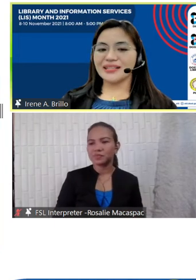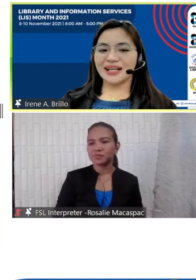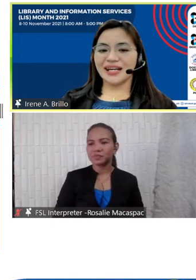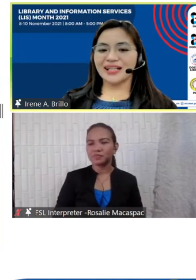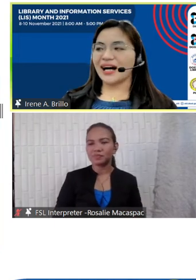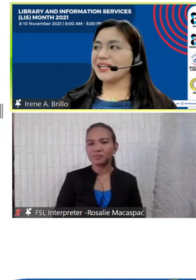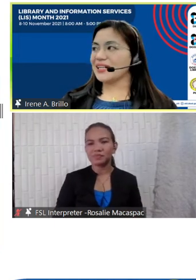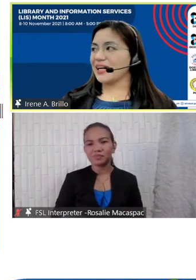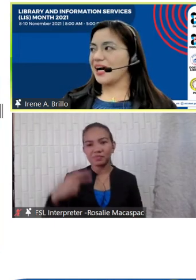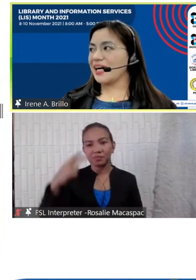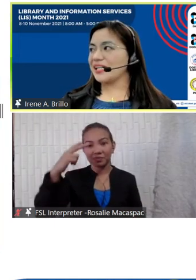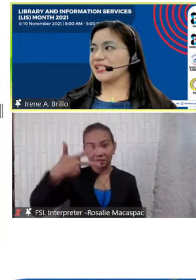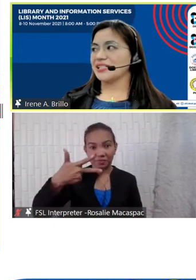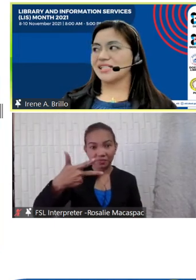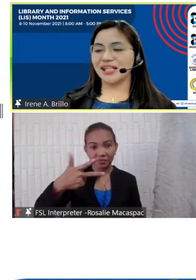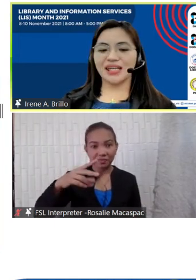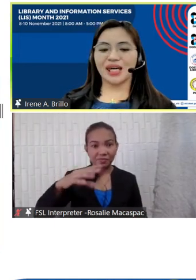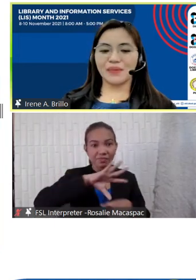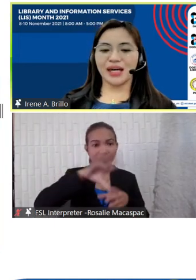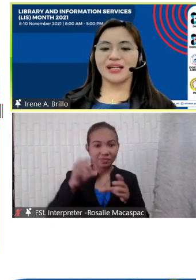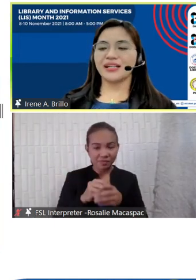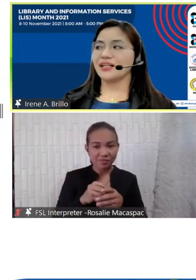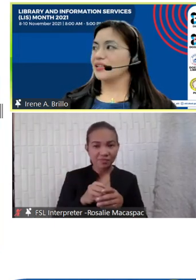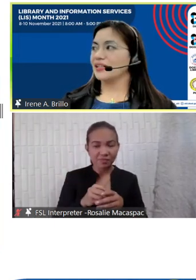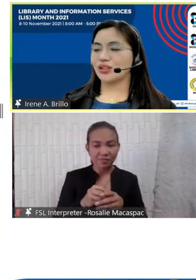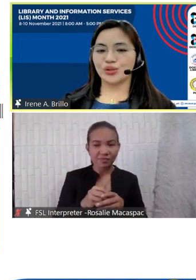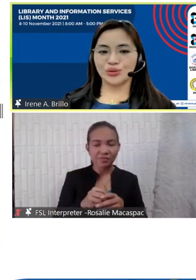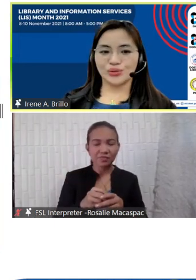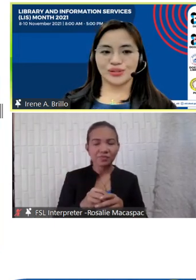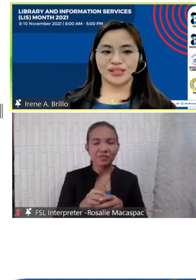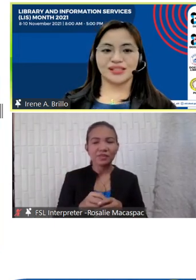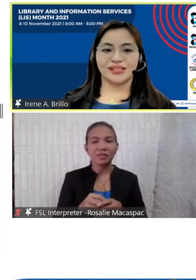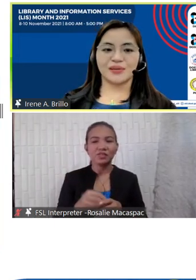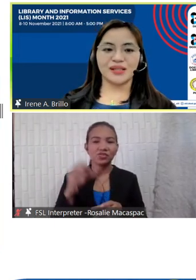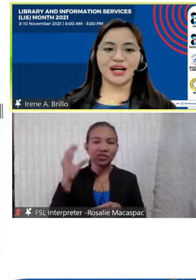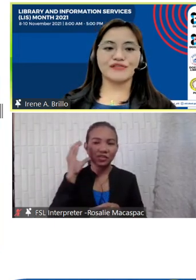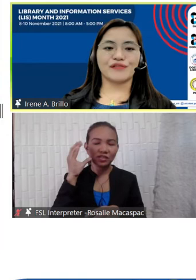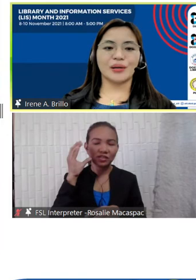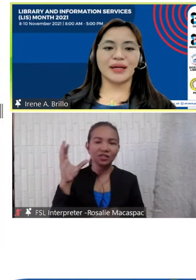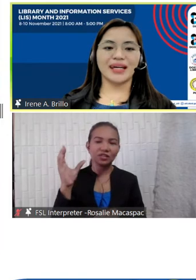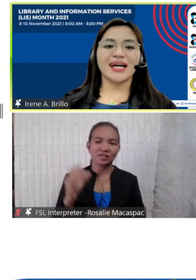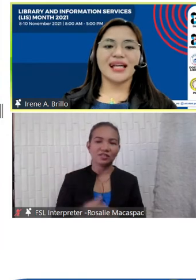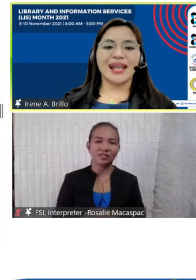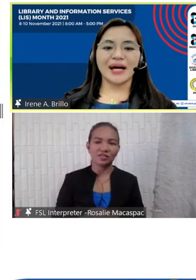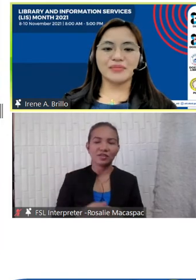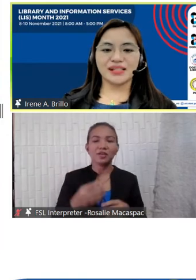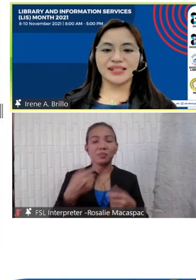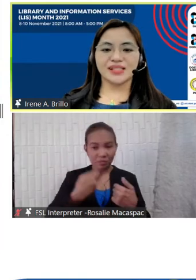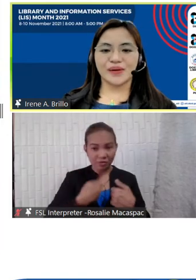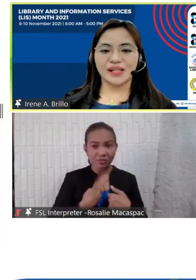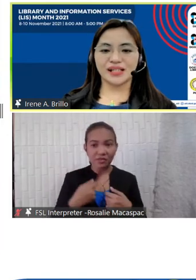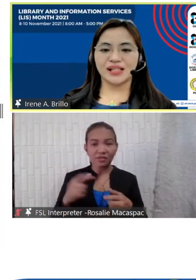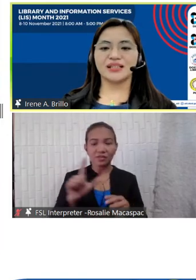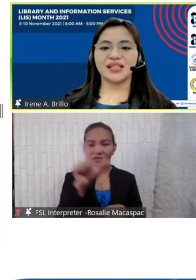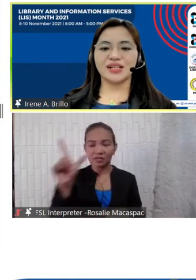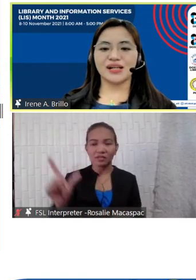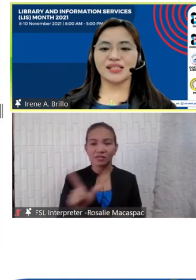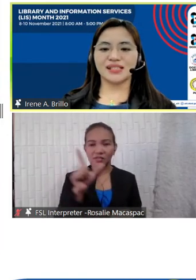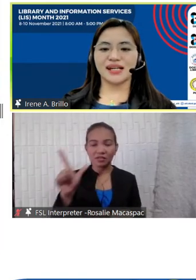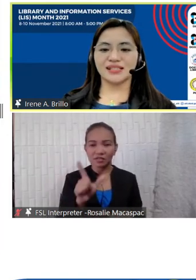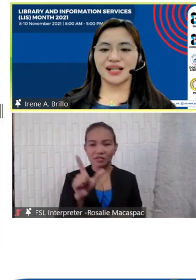Pangatlong entry galing kay Chinky May Cruz. Sabi niya, for me, libraries,